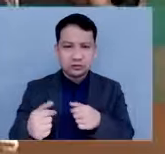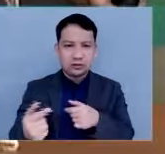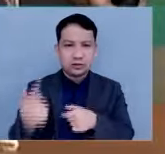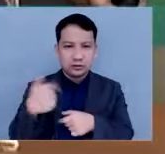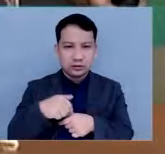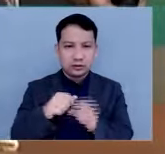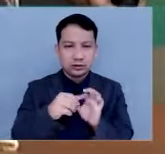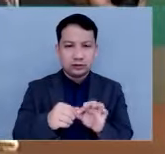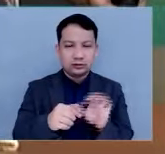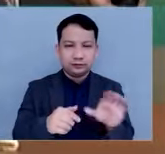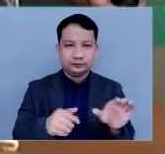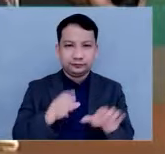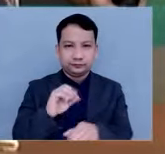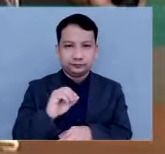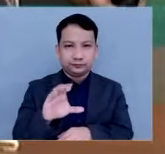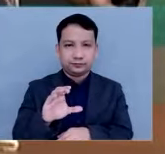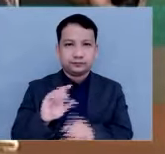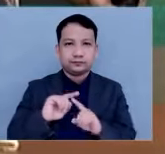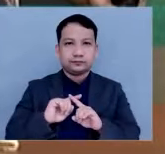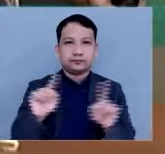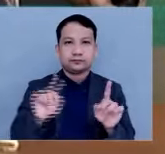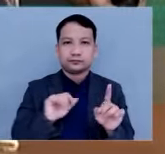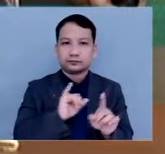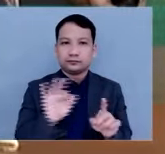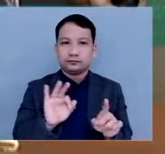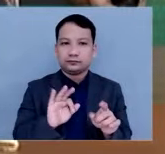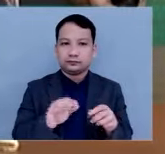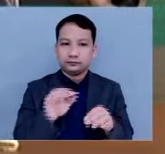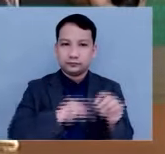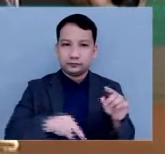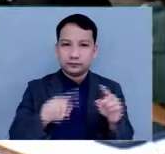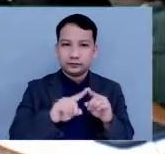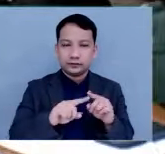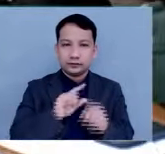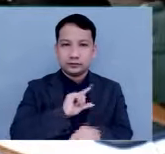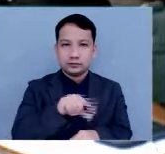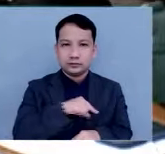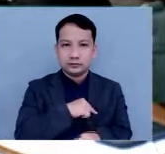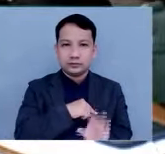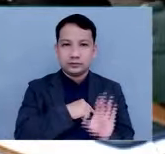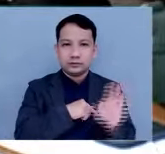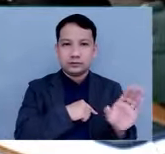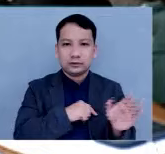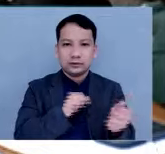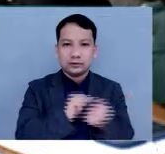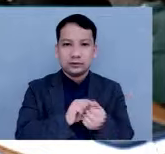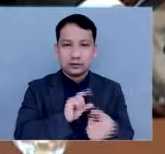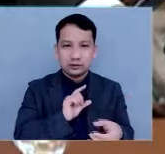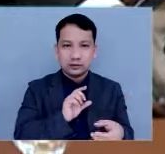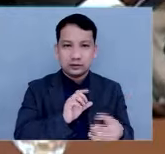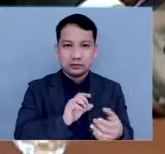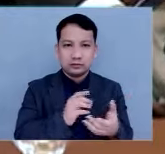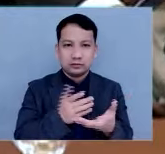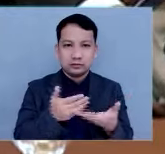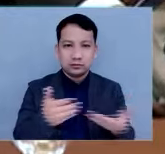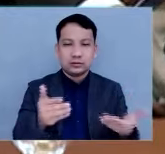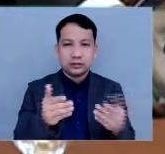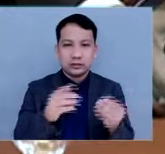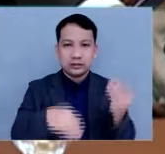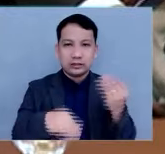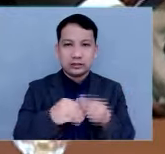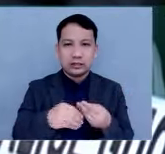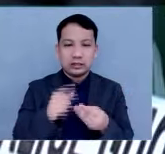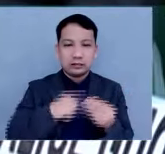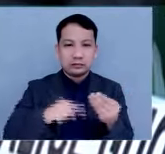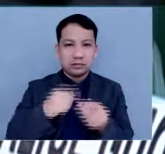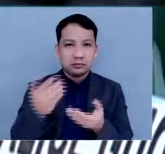Go. Pero ibang issue na raw kung pag-uusapan ang kwalifikasyon niya para tumakbo. Lalo't makakaapekto sa pagtakbo ni Go ang